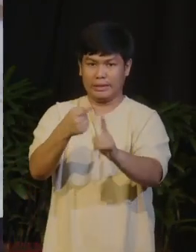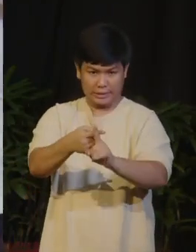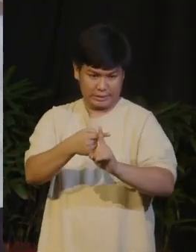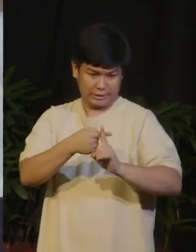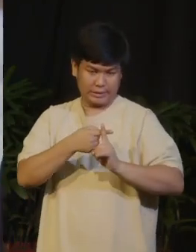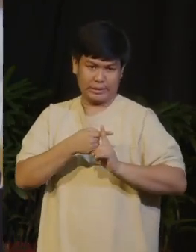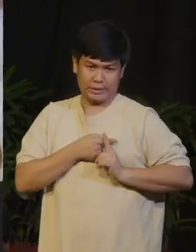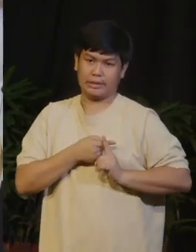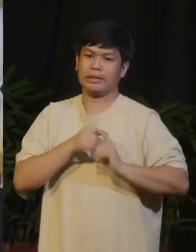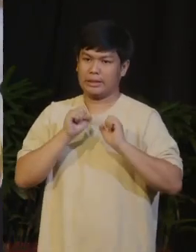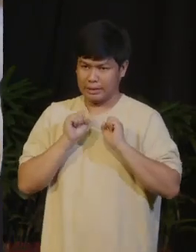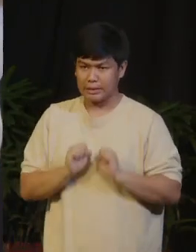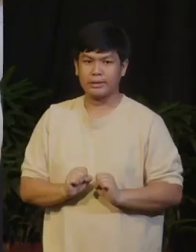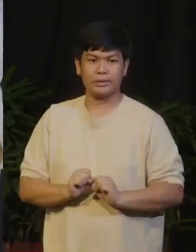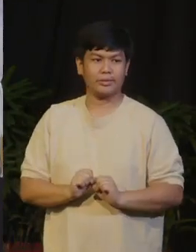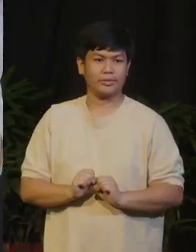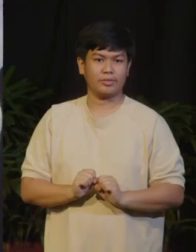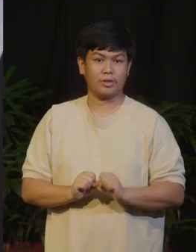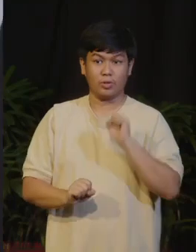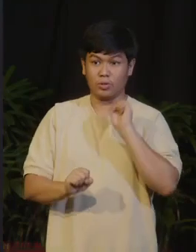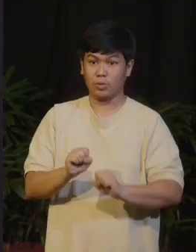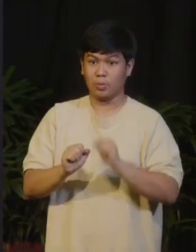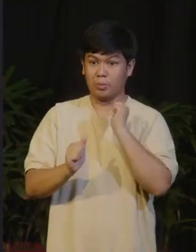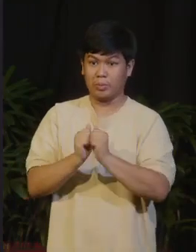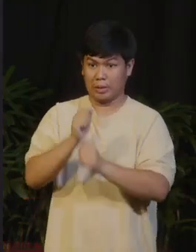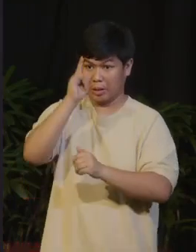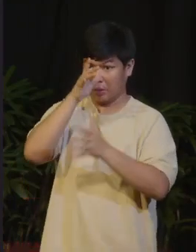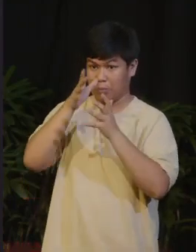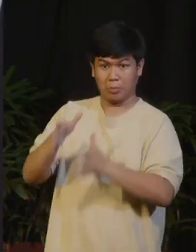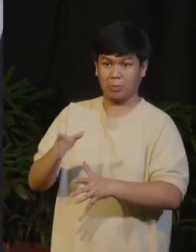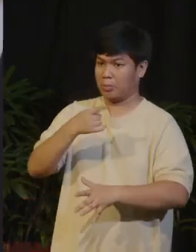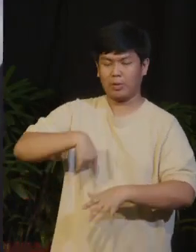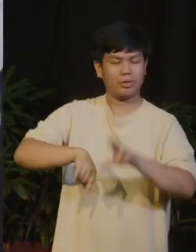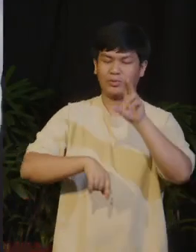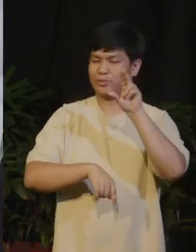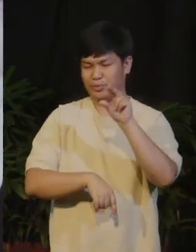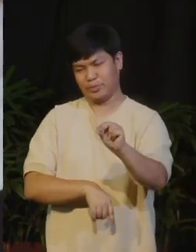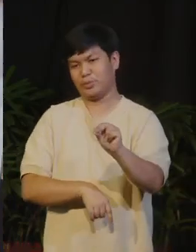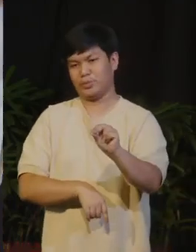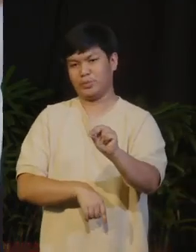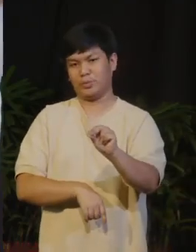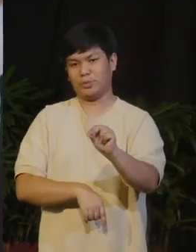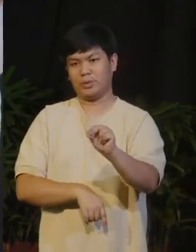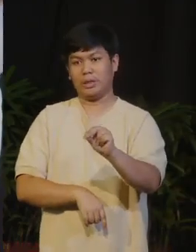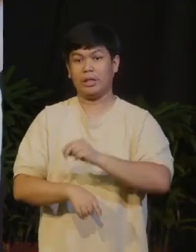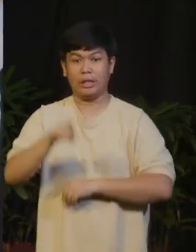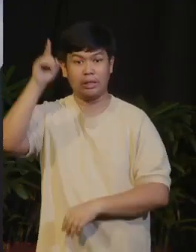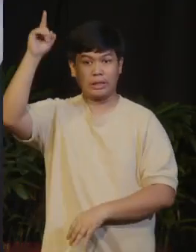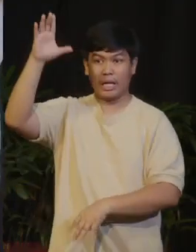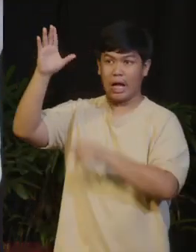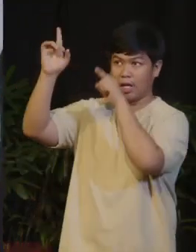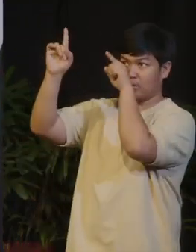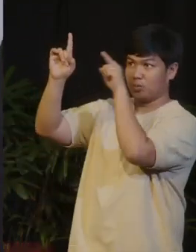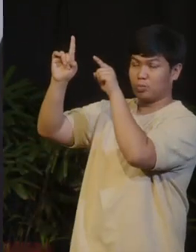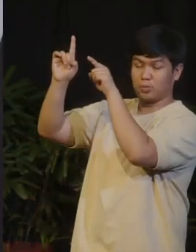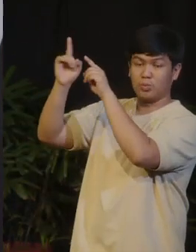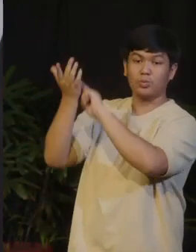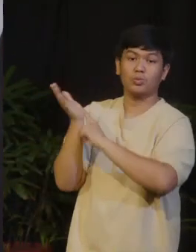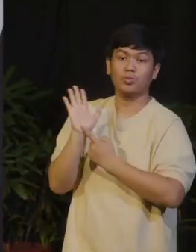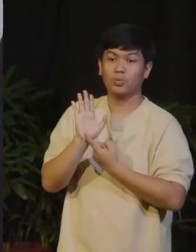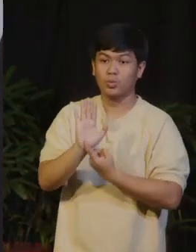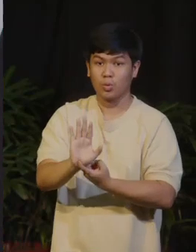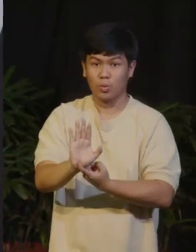mapalapit sa Kanya. So ang sinasabi dito, ang umiibig sa hindi kaibig-ibig, ang tanda